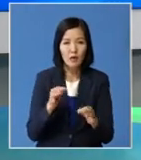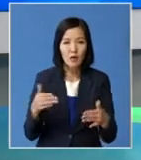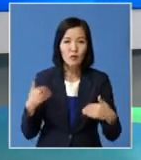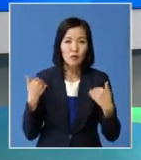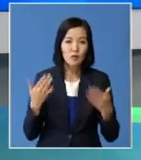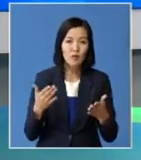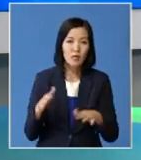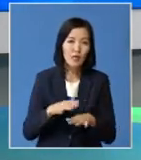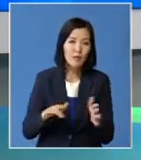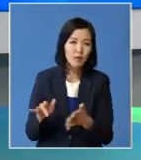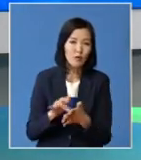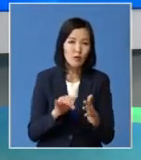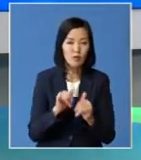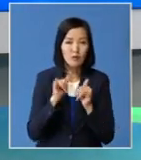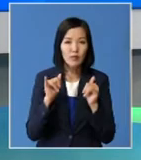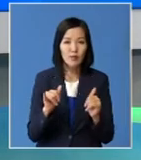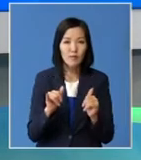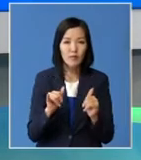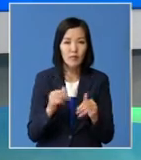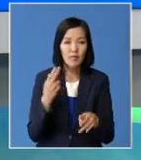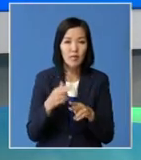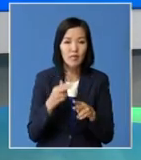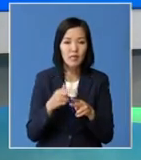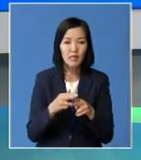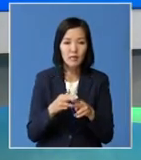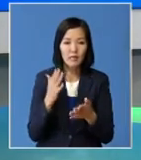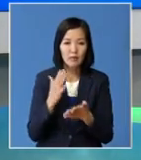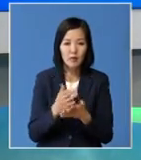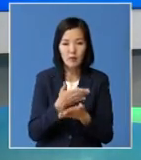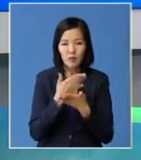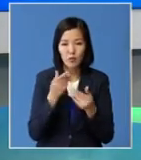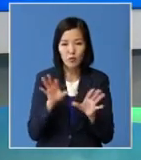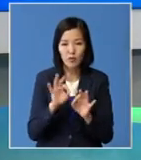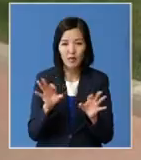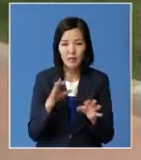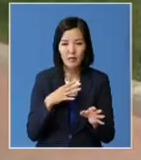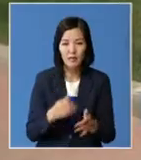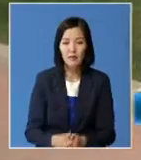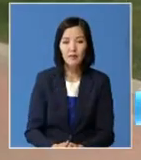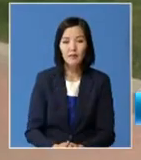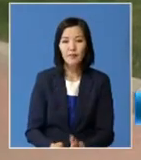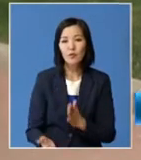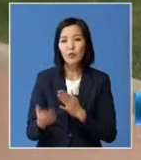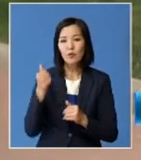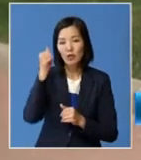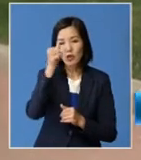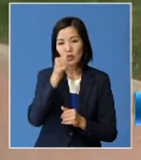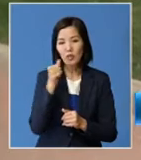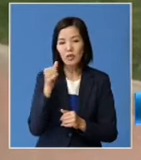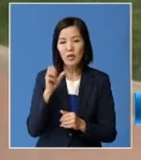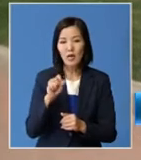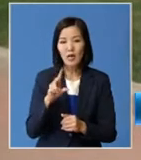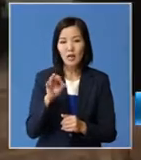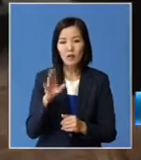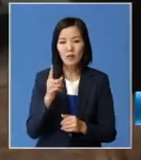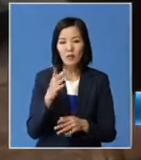Онда көптеген ұсыныстар қаралып, аймақтағы туризм дамытуға келтіретін кедергілер сөз болды. Өткен жылы Алакөл жағалауында 1,5